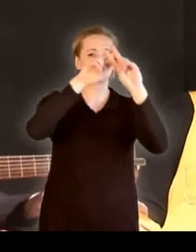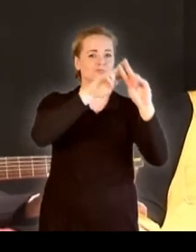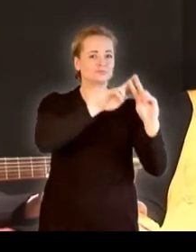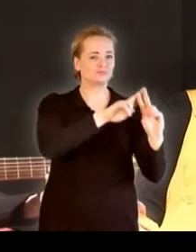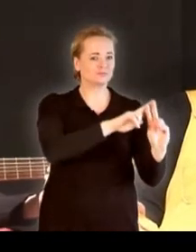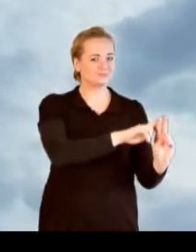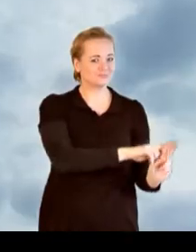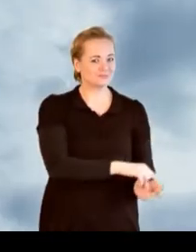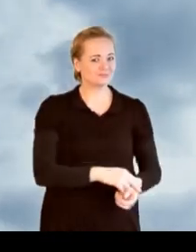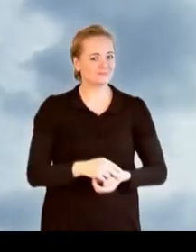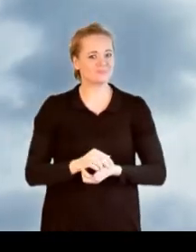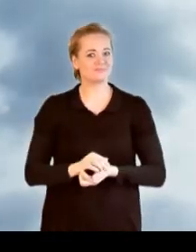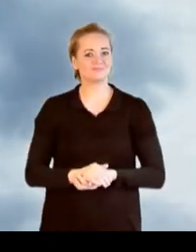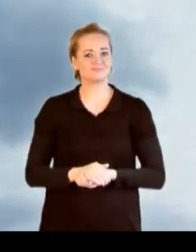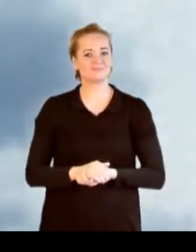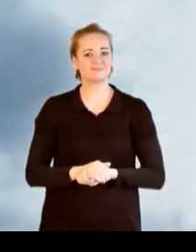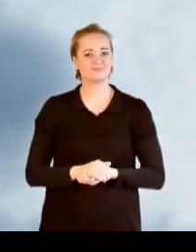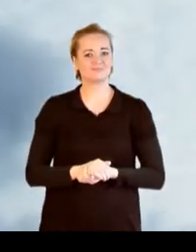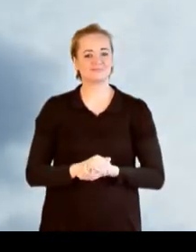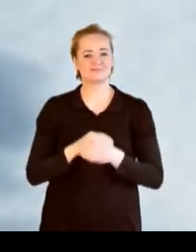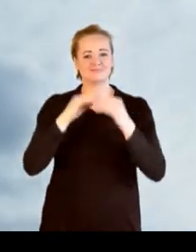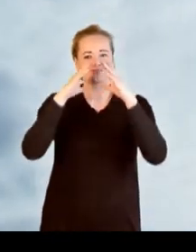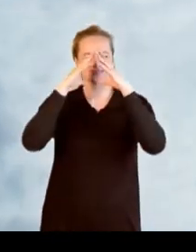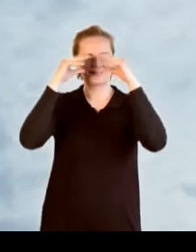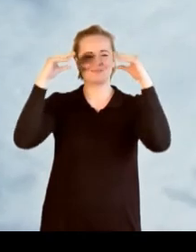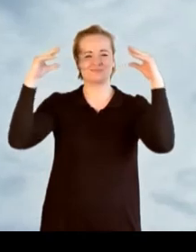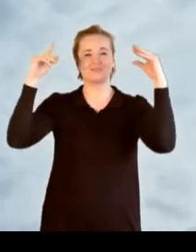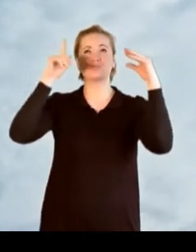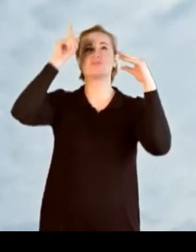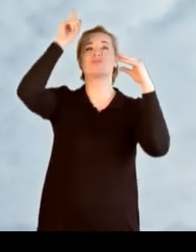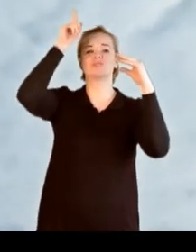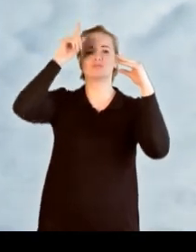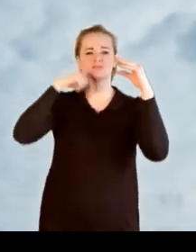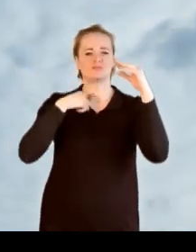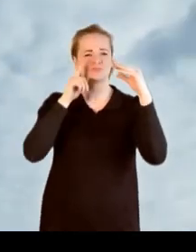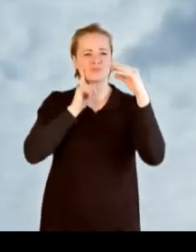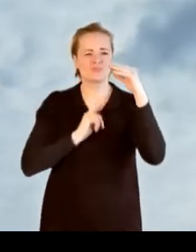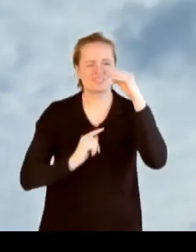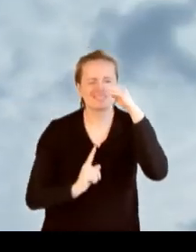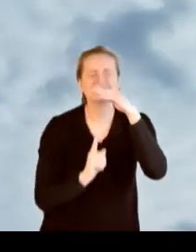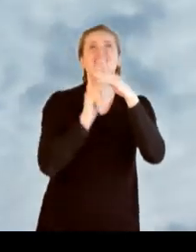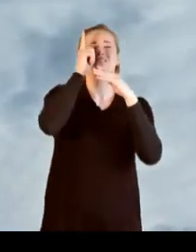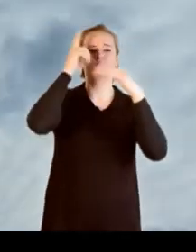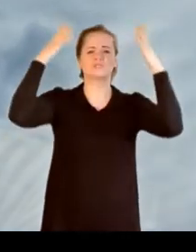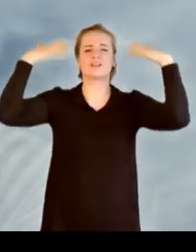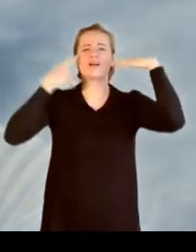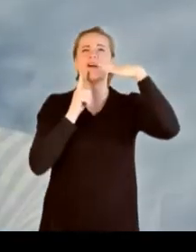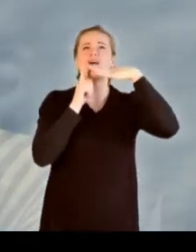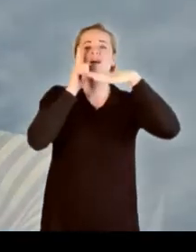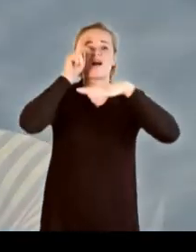kartais mirkteli ir krenta. Ach, jei kabėčiau danguje,